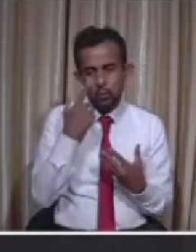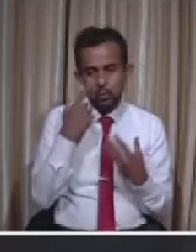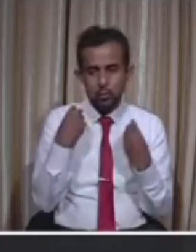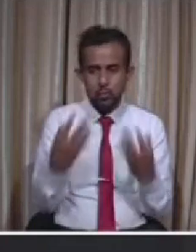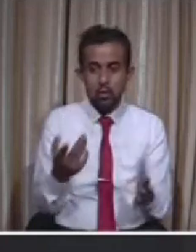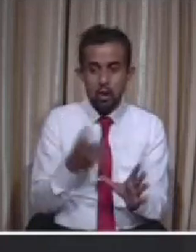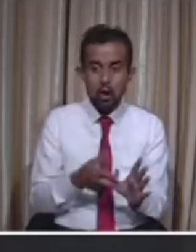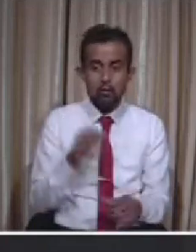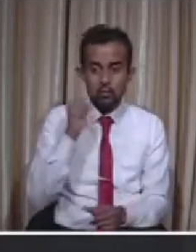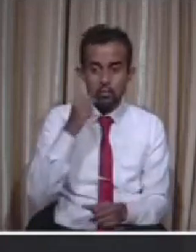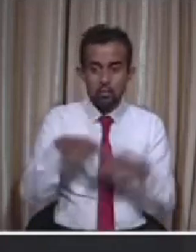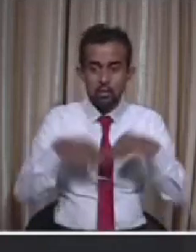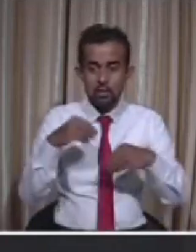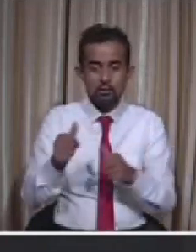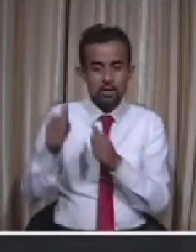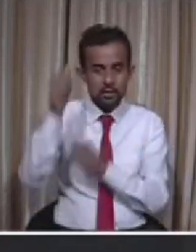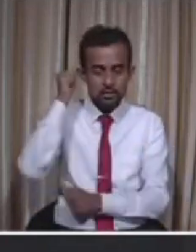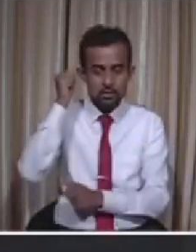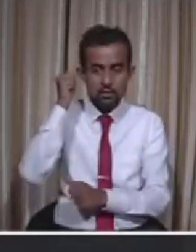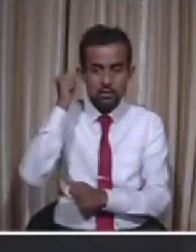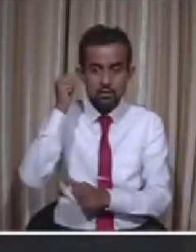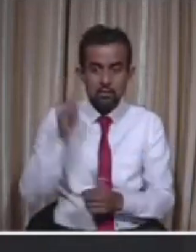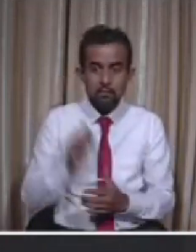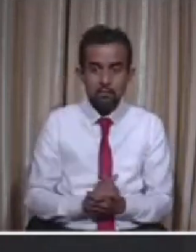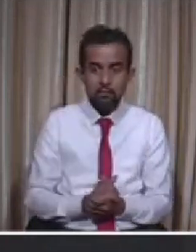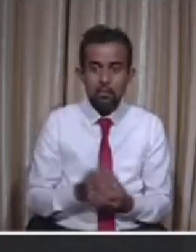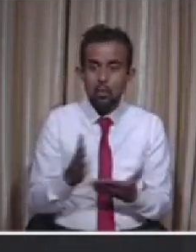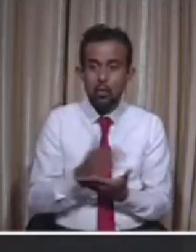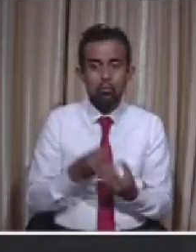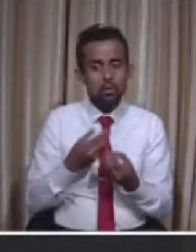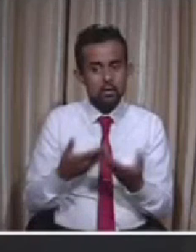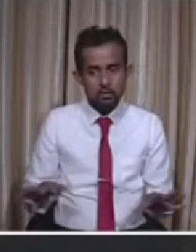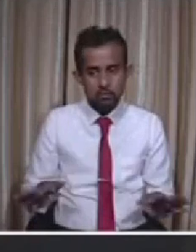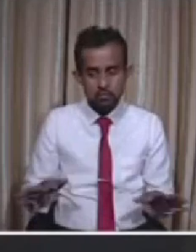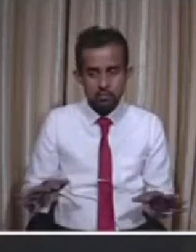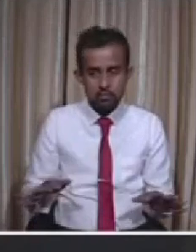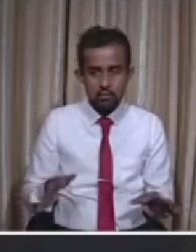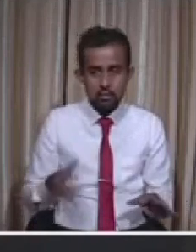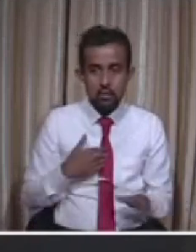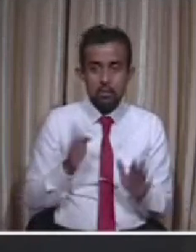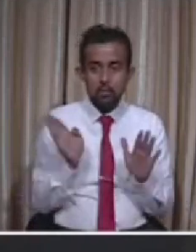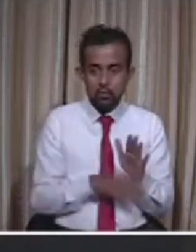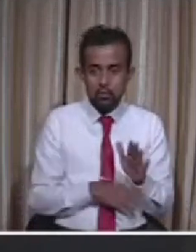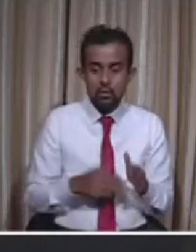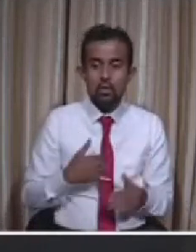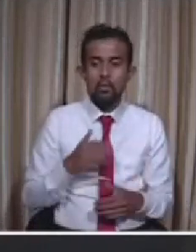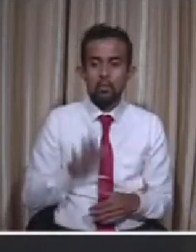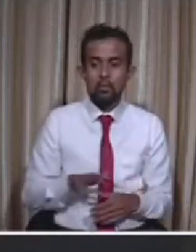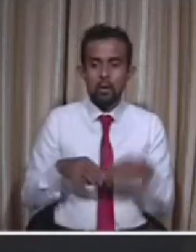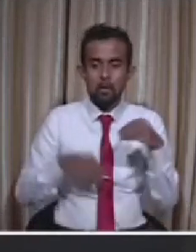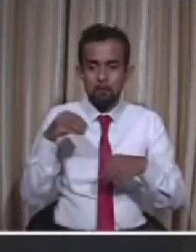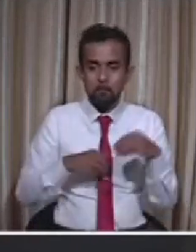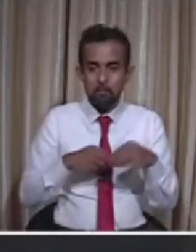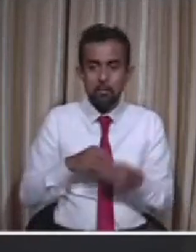අවුරුදු 50ක විතර දේශපාලන ඉතිහාස. නමුත් අද ඒක නැති වෙලා තියෙනවා. ඉතින් අපි අත්හැරීමත් පුරුදු වෙන්න ඕනේ. මේ දේශපාලනේ අපි